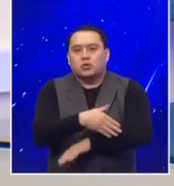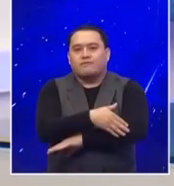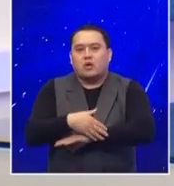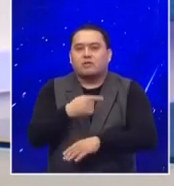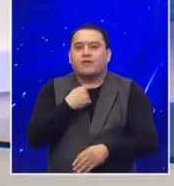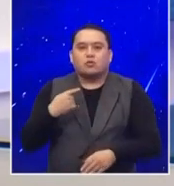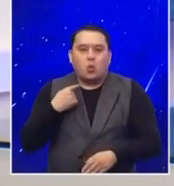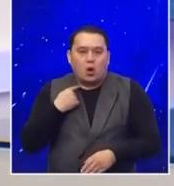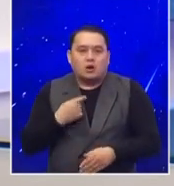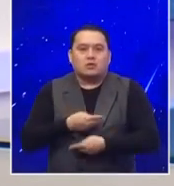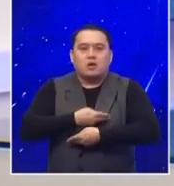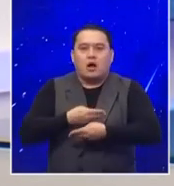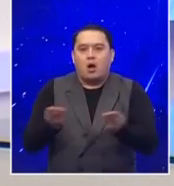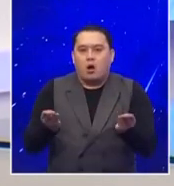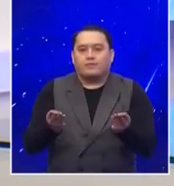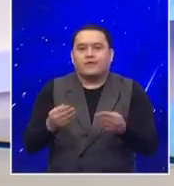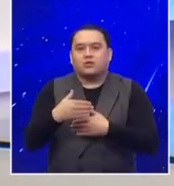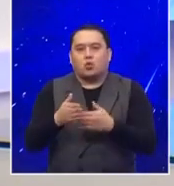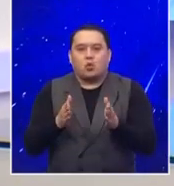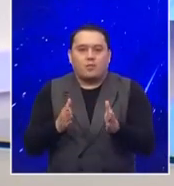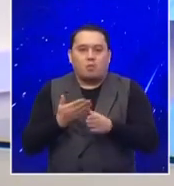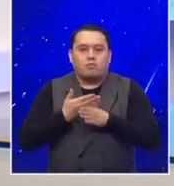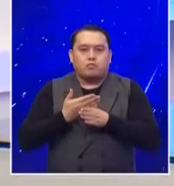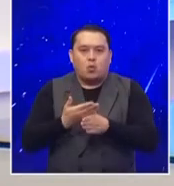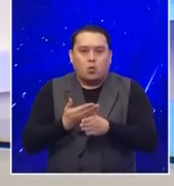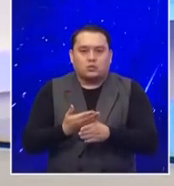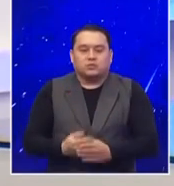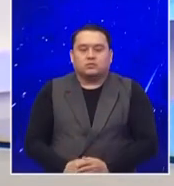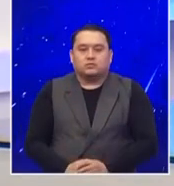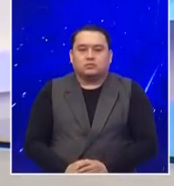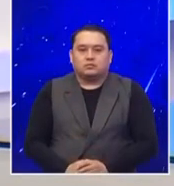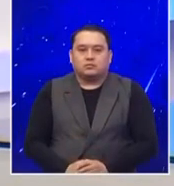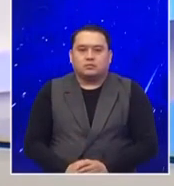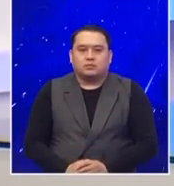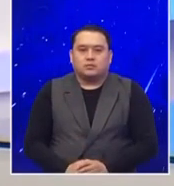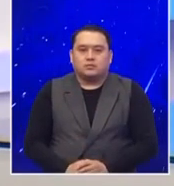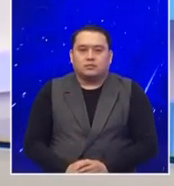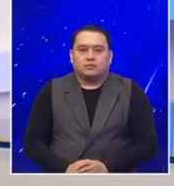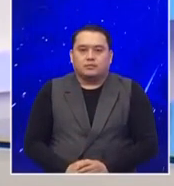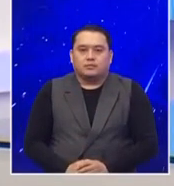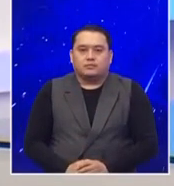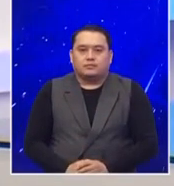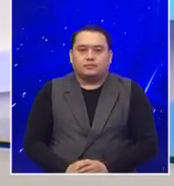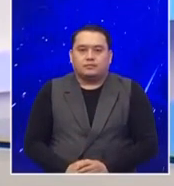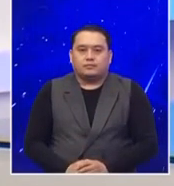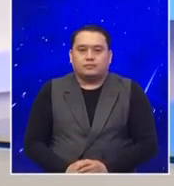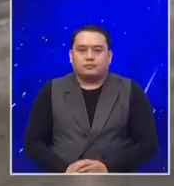уязвимых талдыкурганцев, раздав продуктовые корзины и оказав помощь в уборке дворовых территорий.